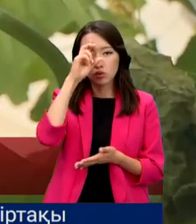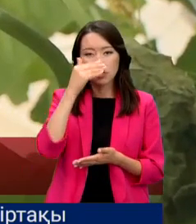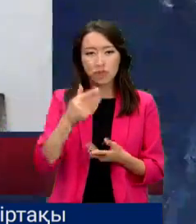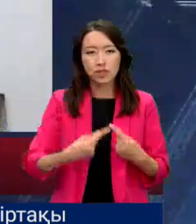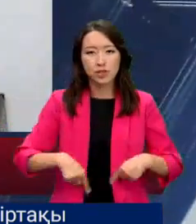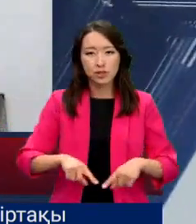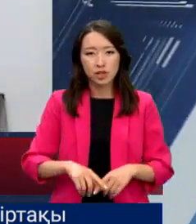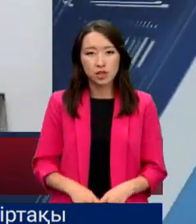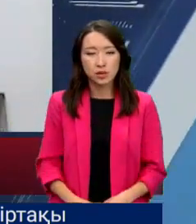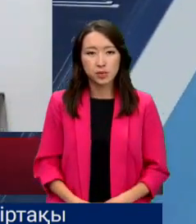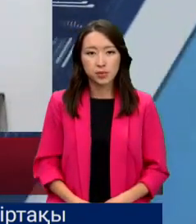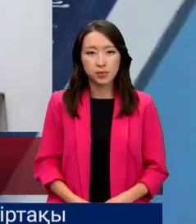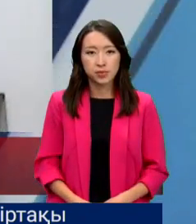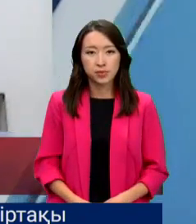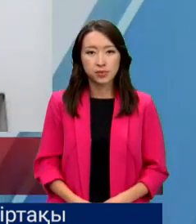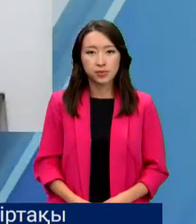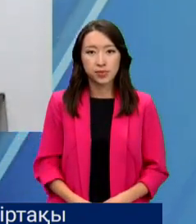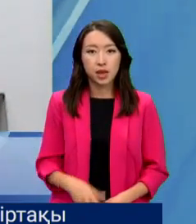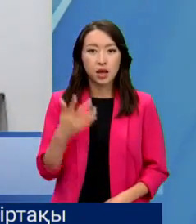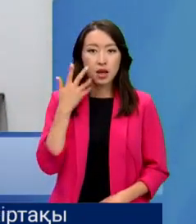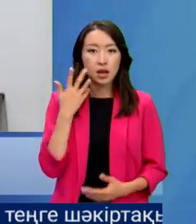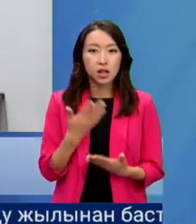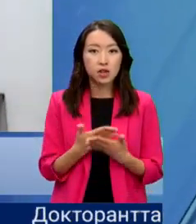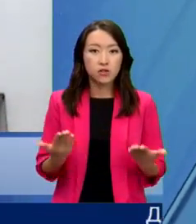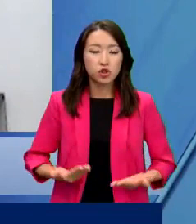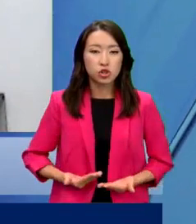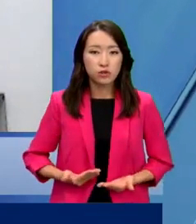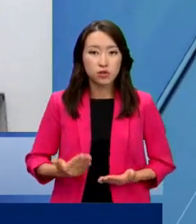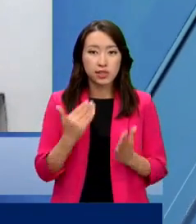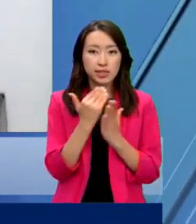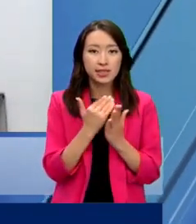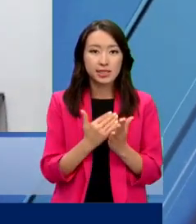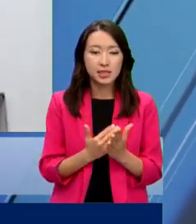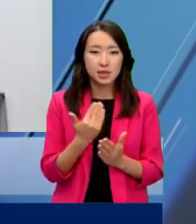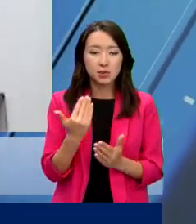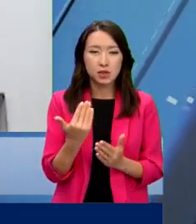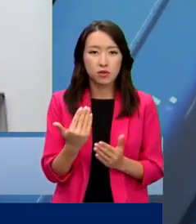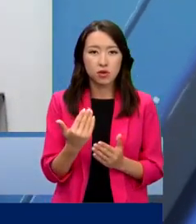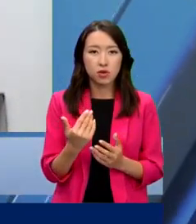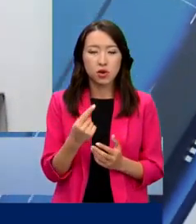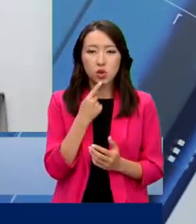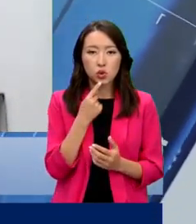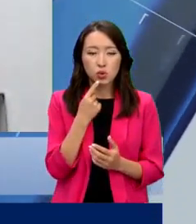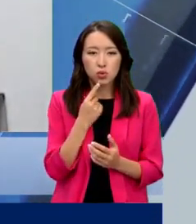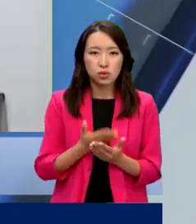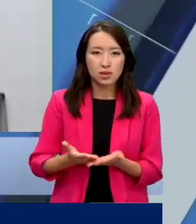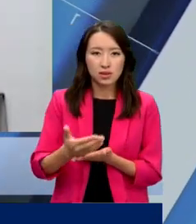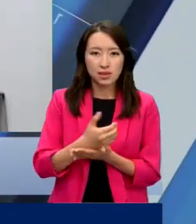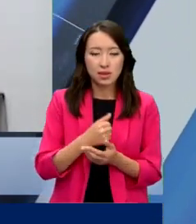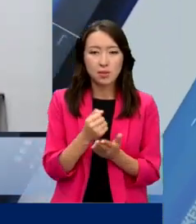этой сфере. Когда вы живете в системе сырьевого проклятия, вам не нужен результат.